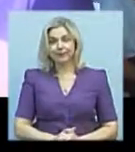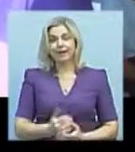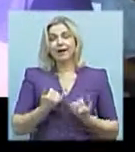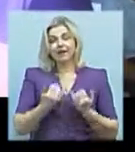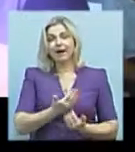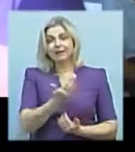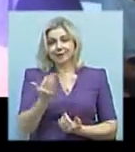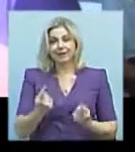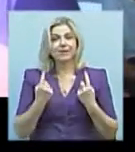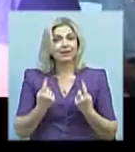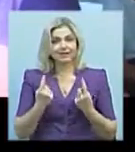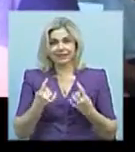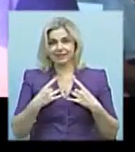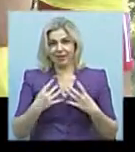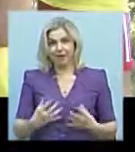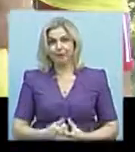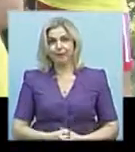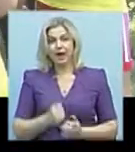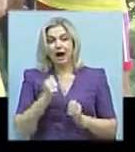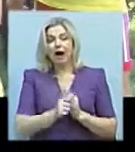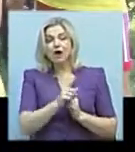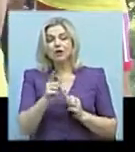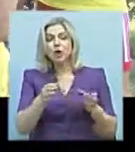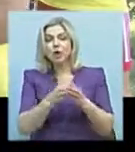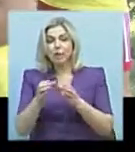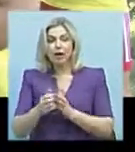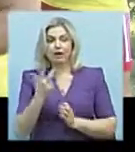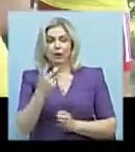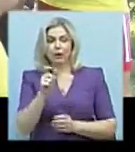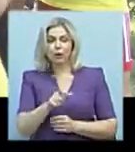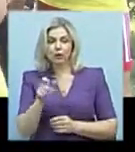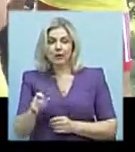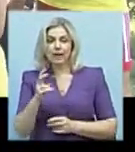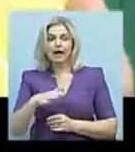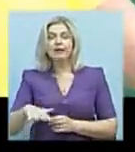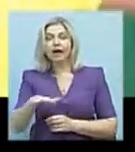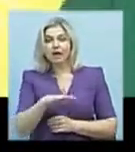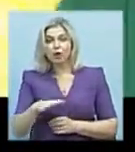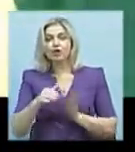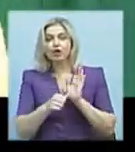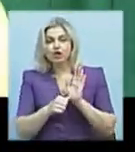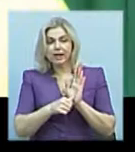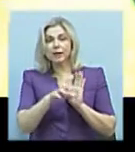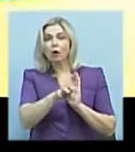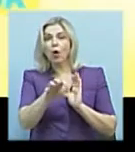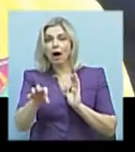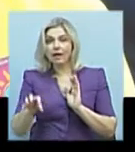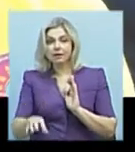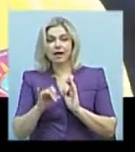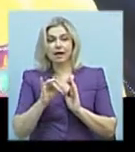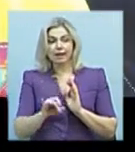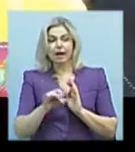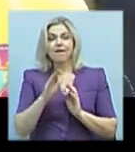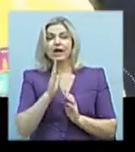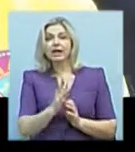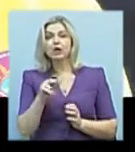них це велике-велике свято. Кожній команді 3 людини. На території табору розмістили 6 спортивних локацій. Валентина